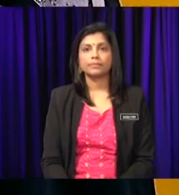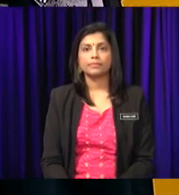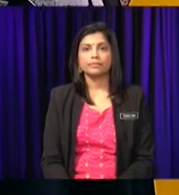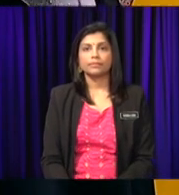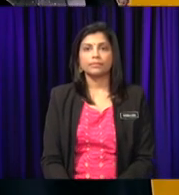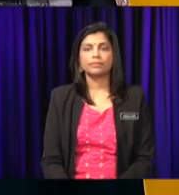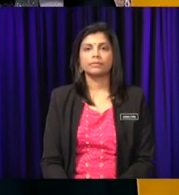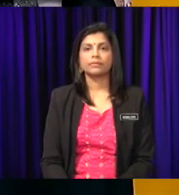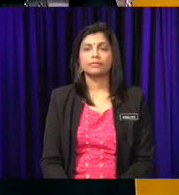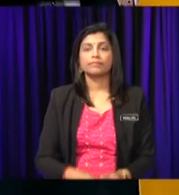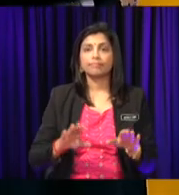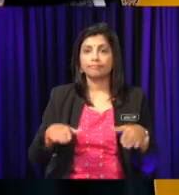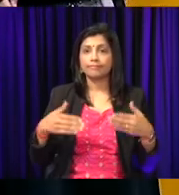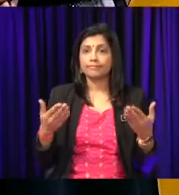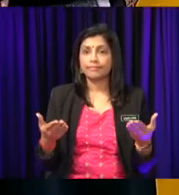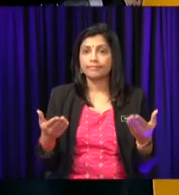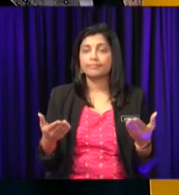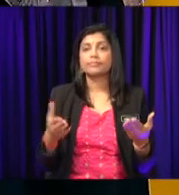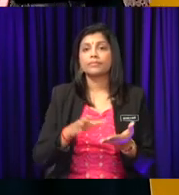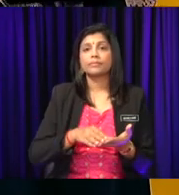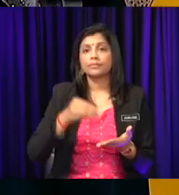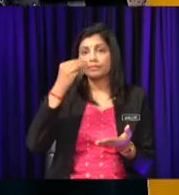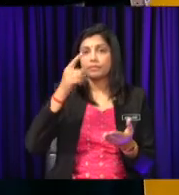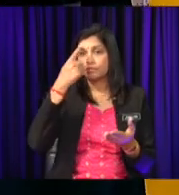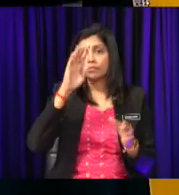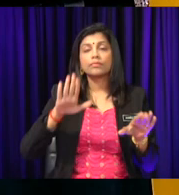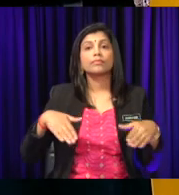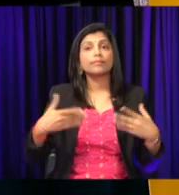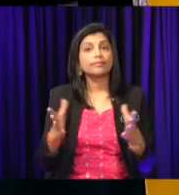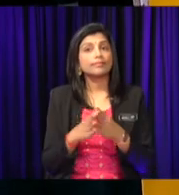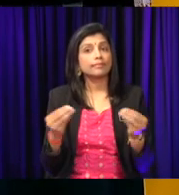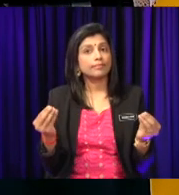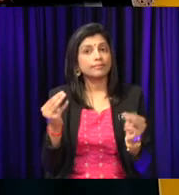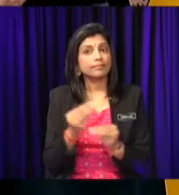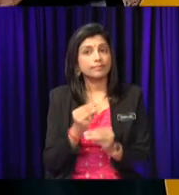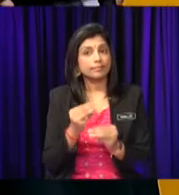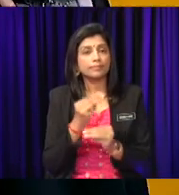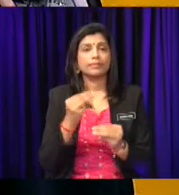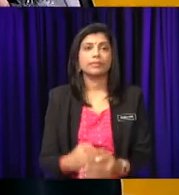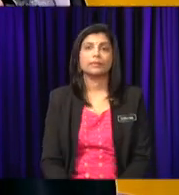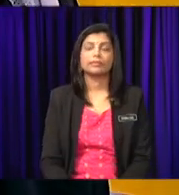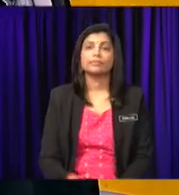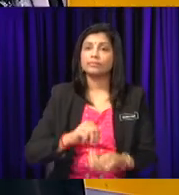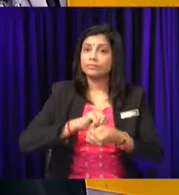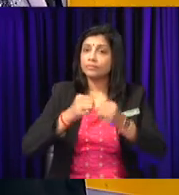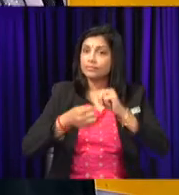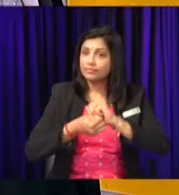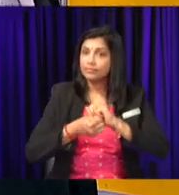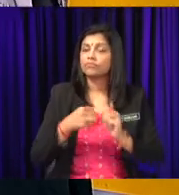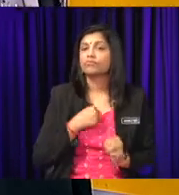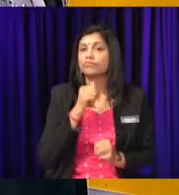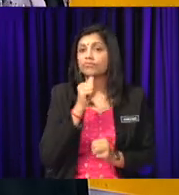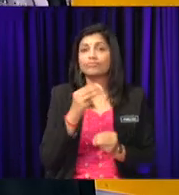nak menyelesaikan masalah ya berdasarkan situasi yang diberikan baik soalnya ialah